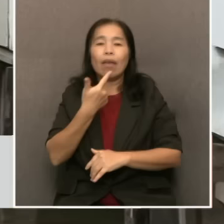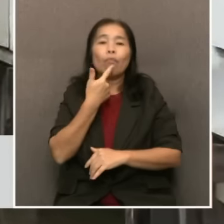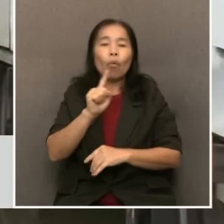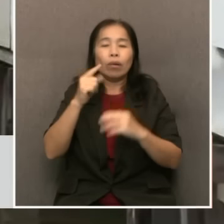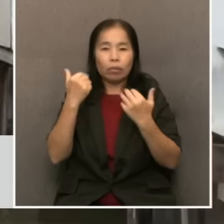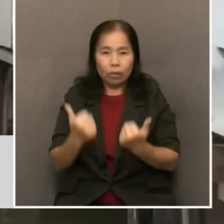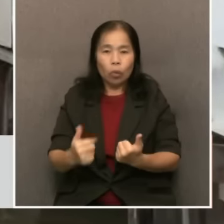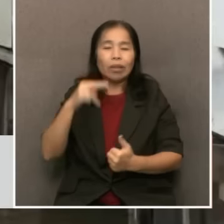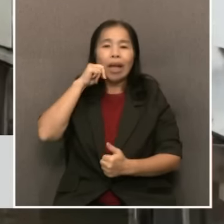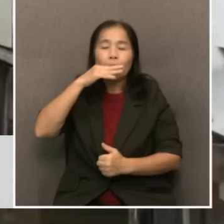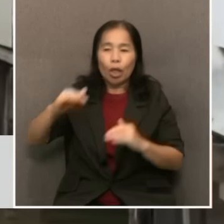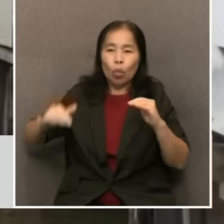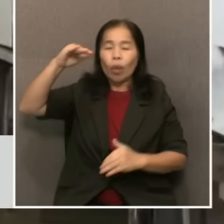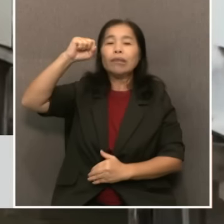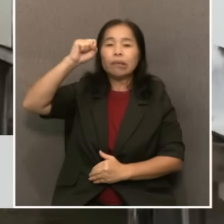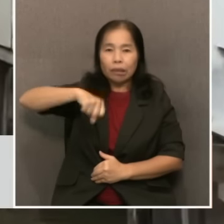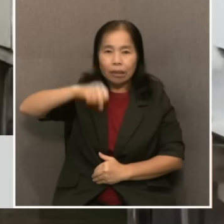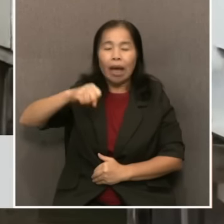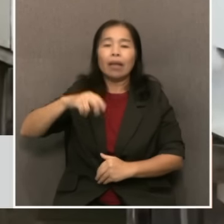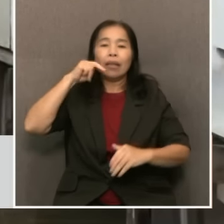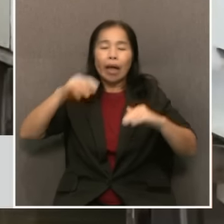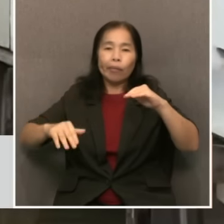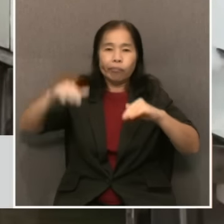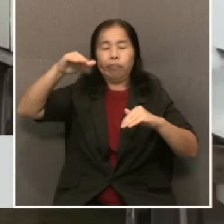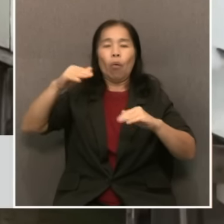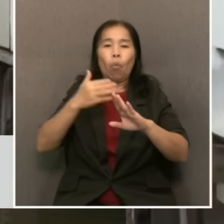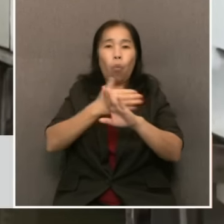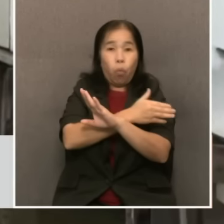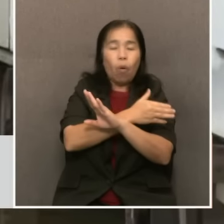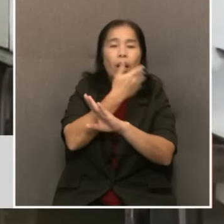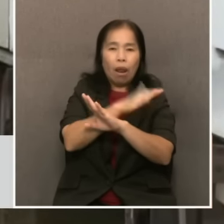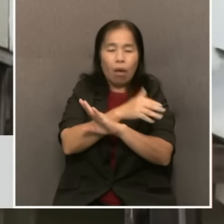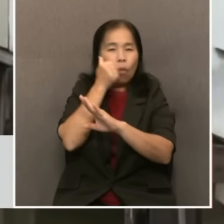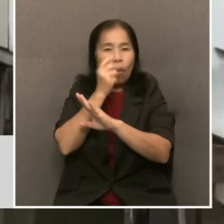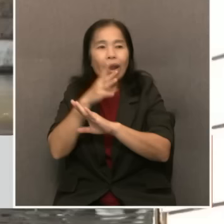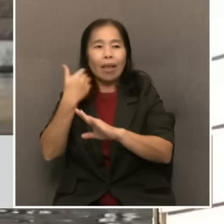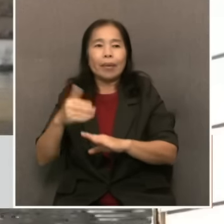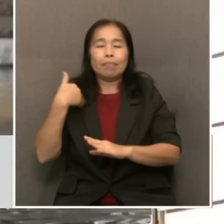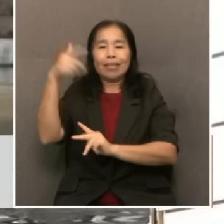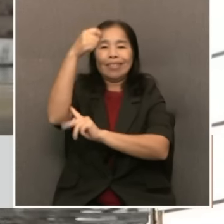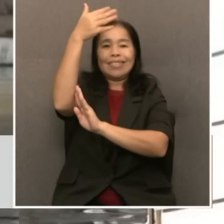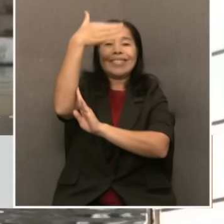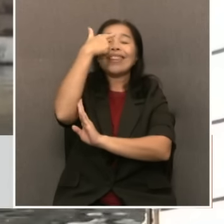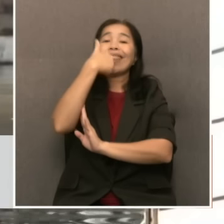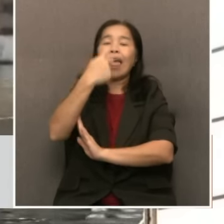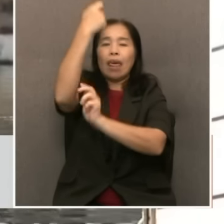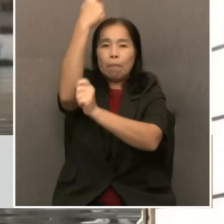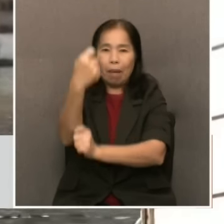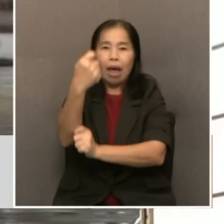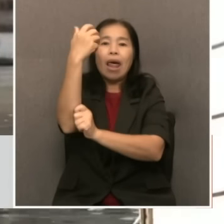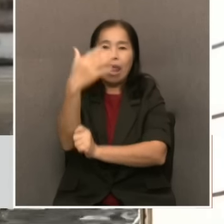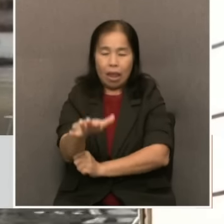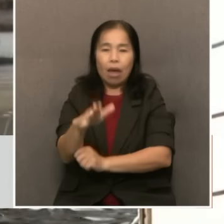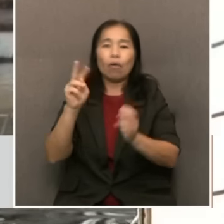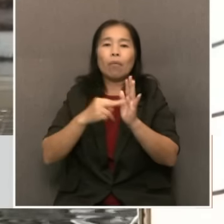ทะเลหนุนสูงแล้วก็น้ำขึ้นเร็วที่สุดในรอบหลายวันค่ะนำเอาธงแดงมาปักไว้ริมแม่น้ำเจ้าพระยานะคะเพื่อ